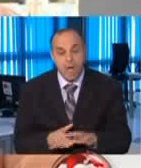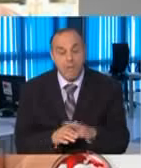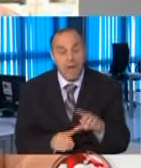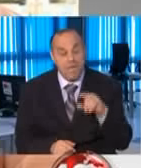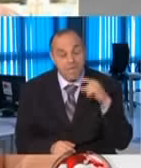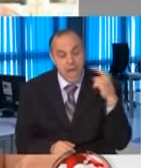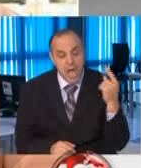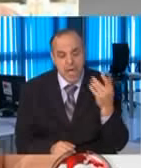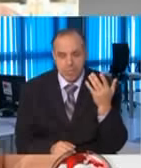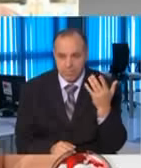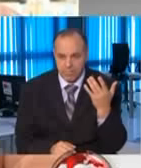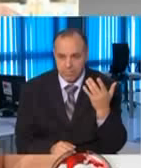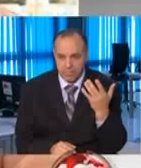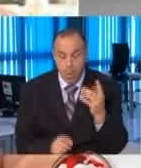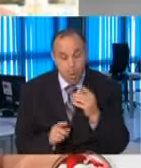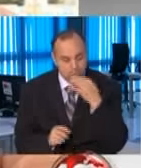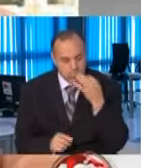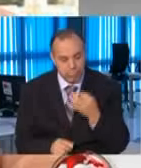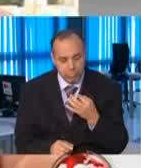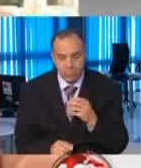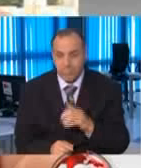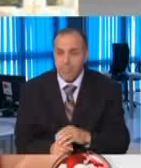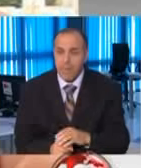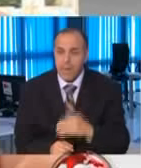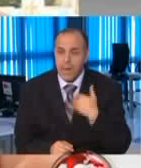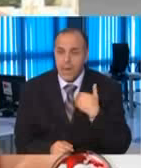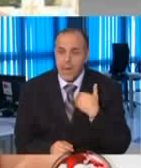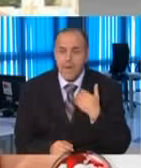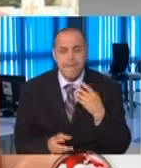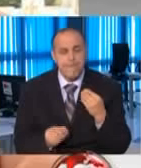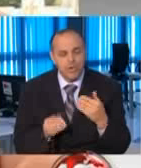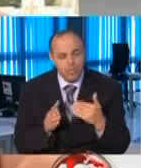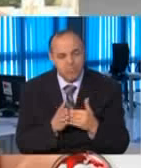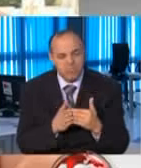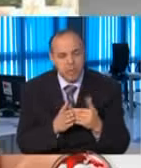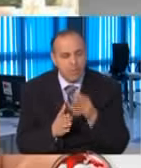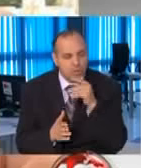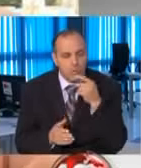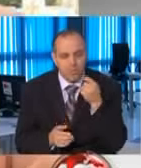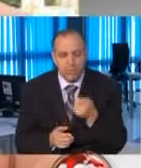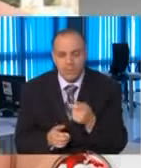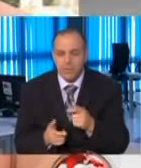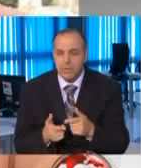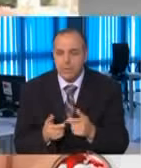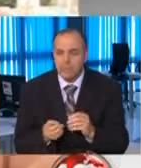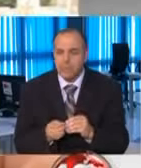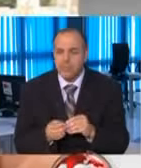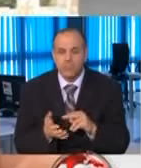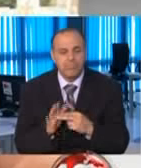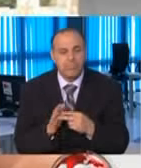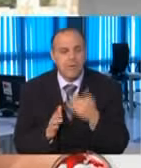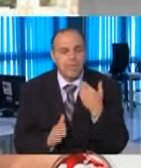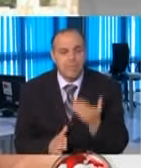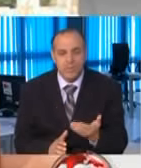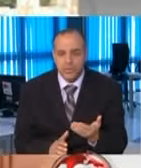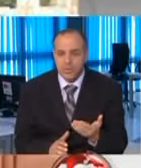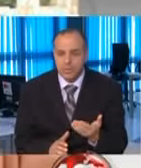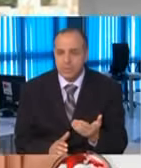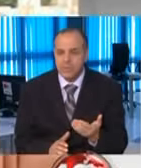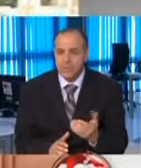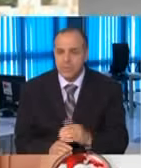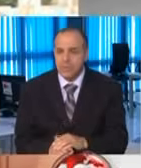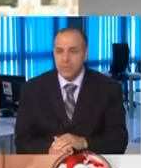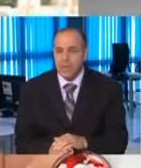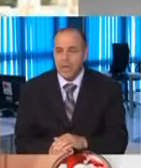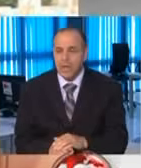دولي بكل معاني الكلمة. إلا أن العوائق كثيرة، عوائق مادية وعوائق لوجستية وعوائق حتى